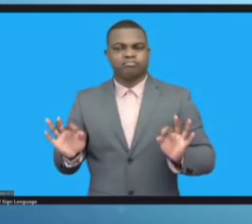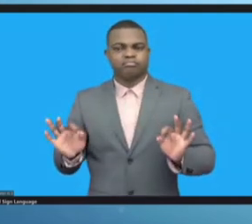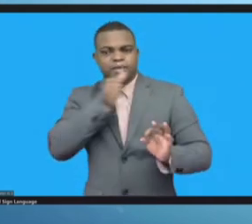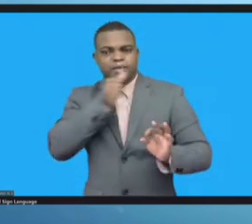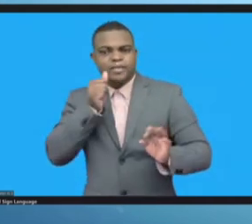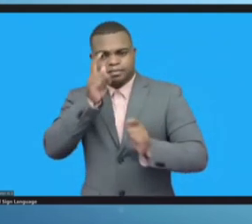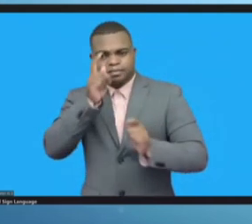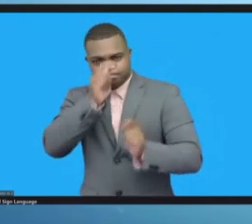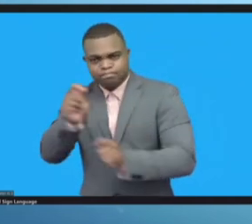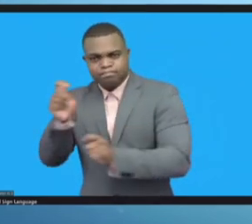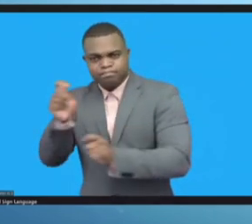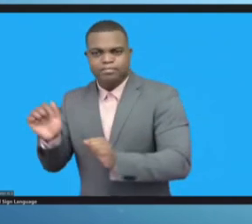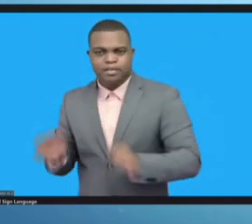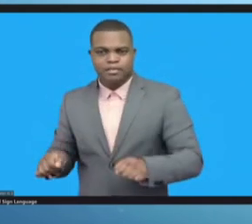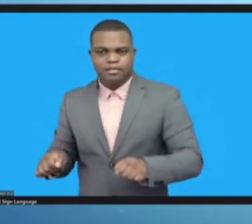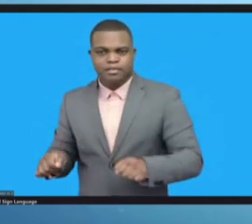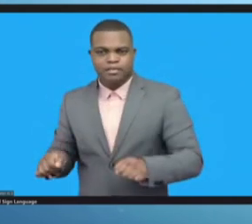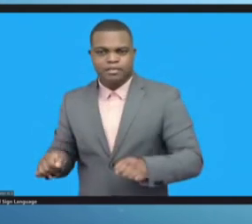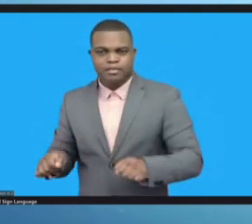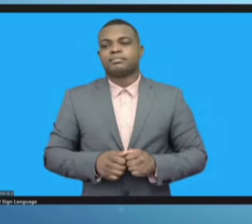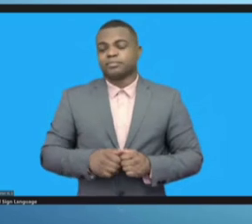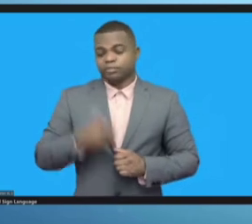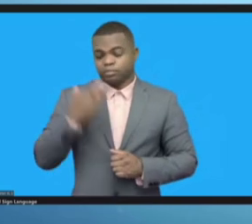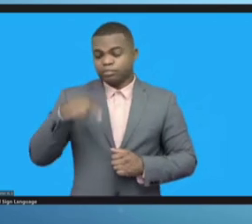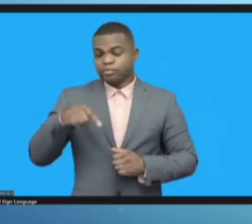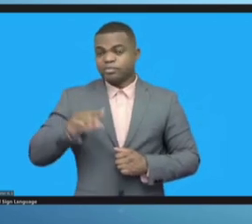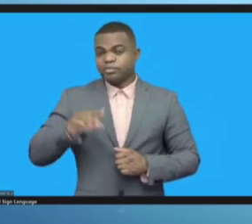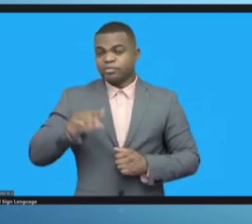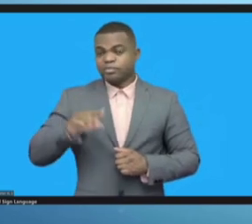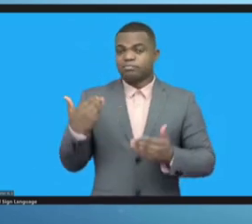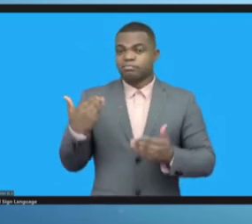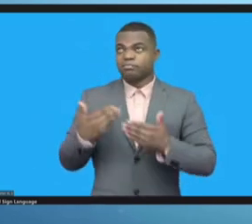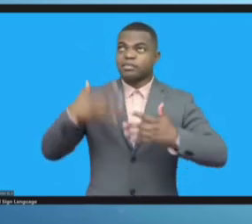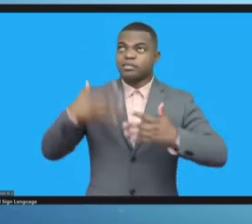africain avec donc, l'implication des États membres.